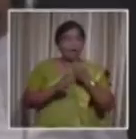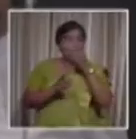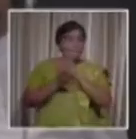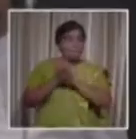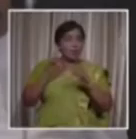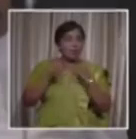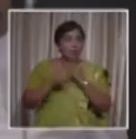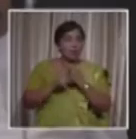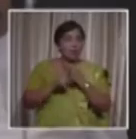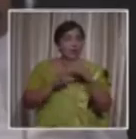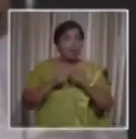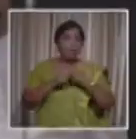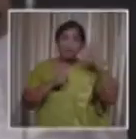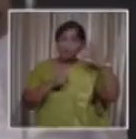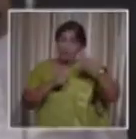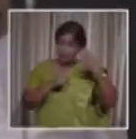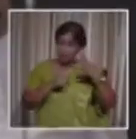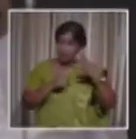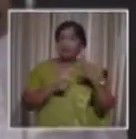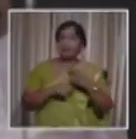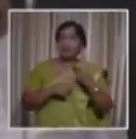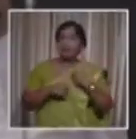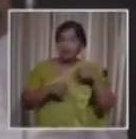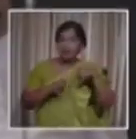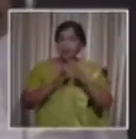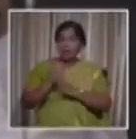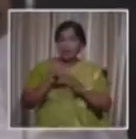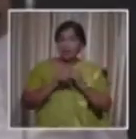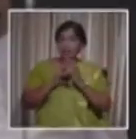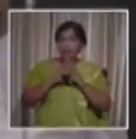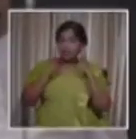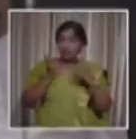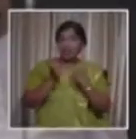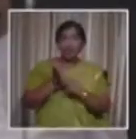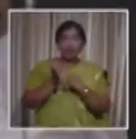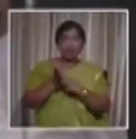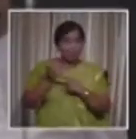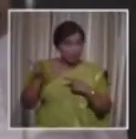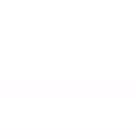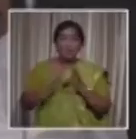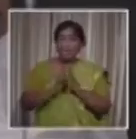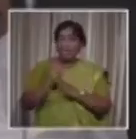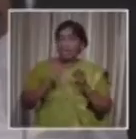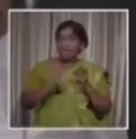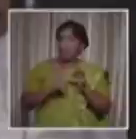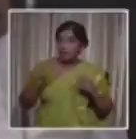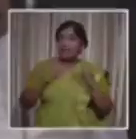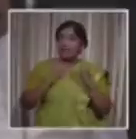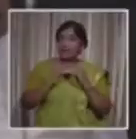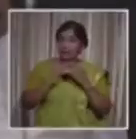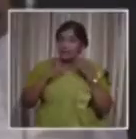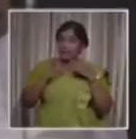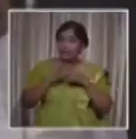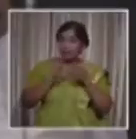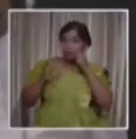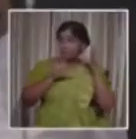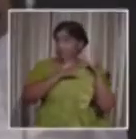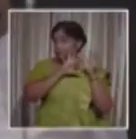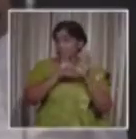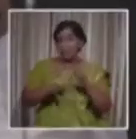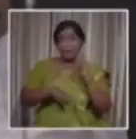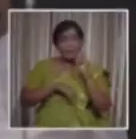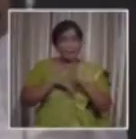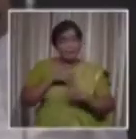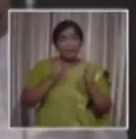එල්ල කරන්න අප්‍රේල් මාසේ 4 වෙනිදා. අපේ මෙතන ඉන්න මන්ත්‍රු ගණනාවකදී රොෂාන් රණසිංහ අපේ අපත්තුමාගේ ගෙදර ඇතුළට කණ්ඩායම් ගිහිල්ලා